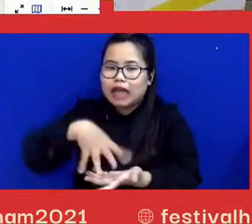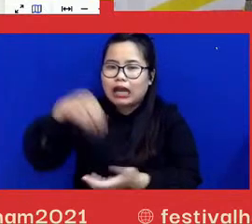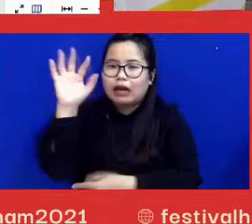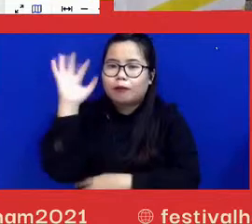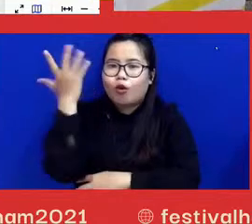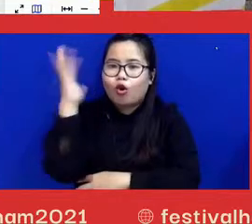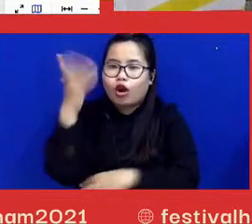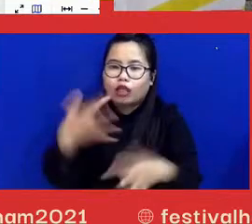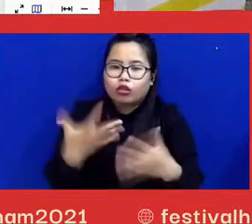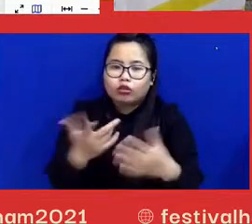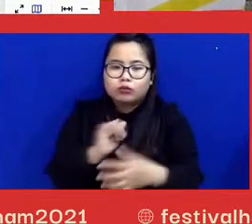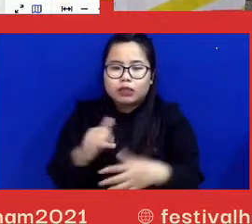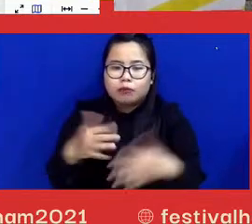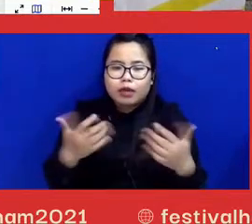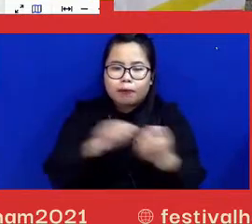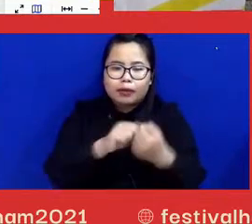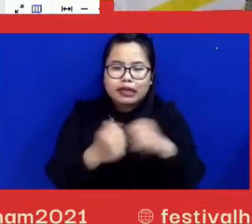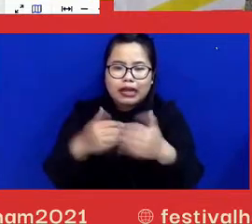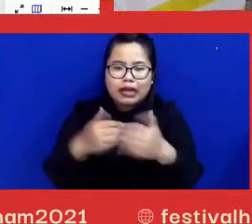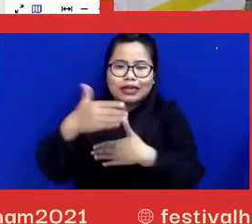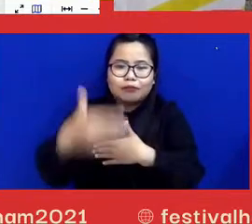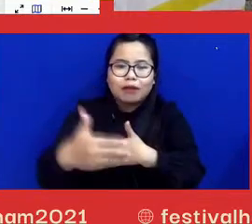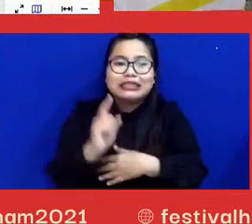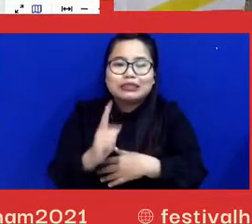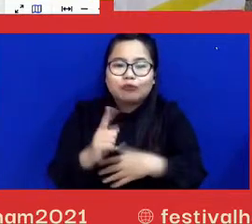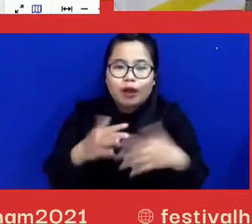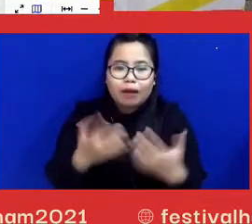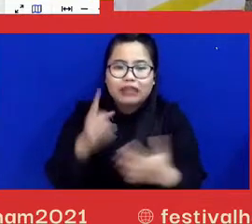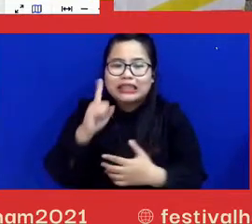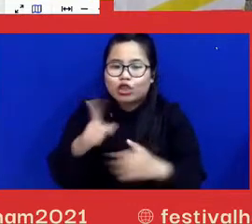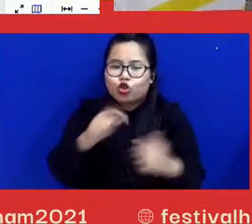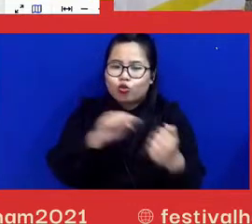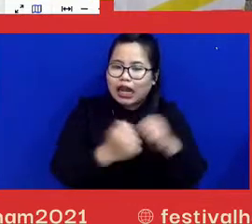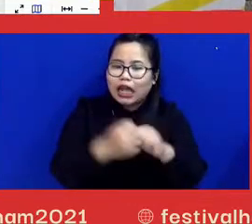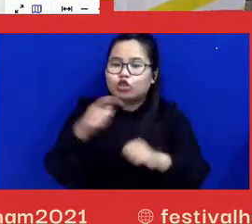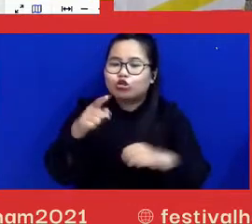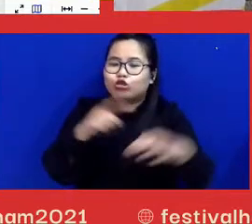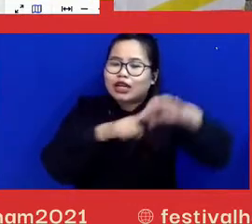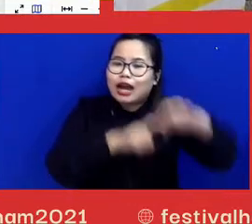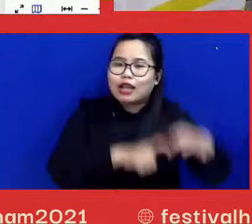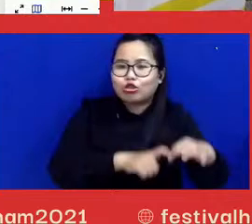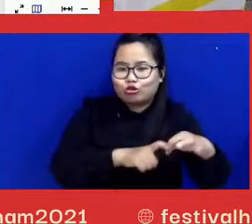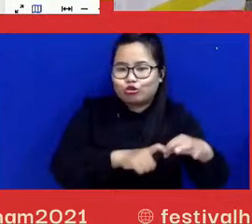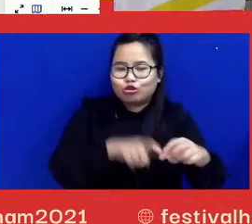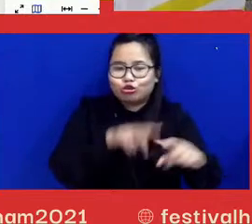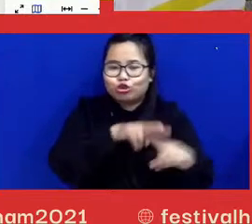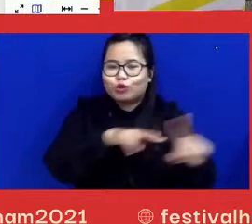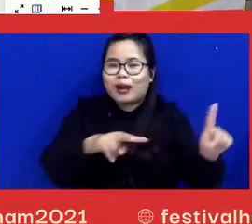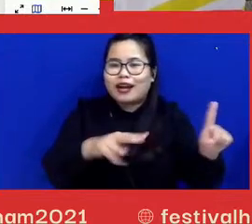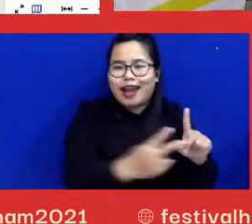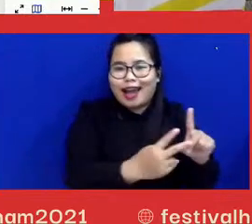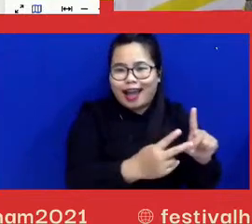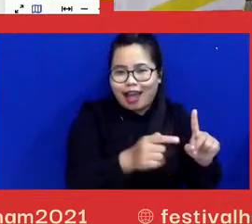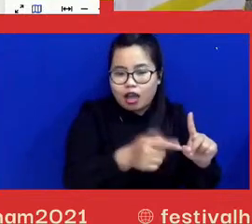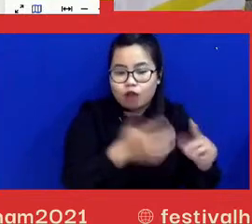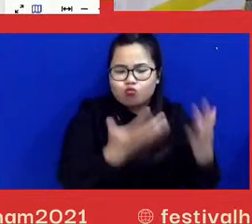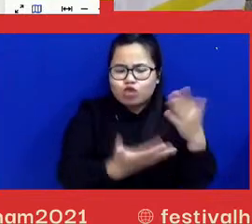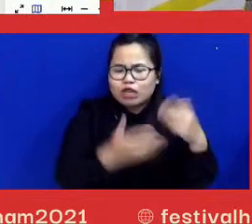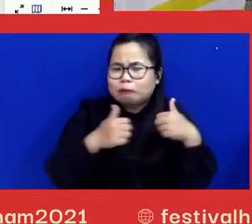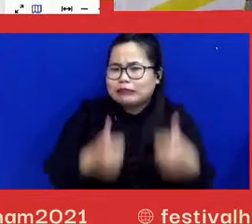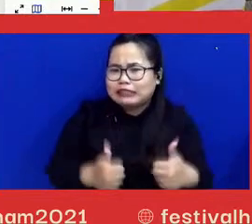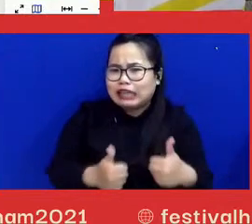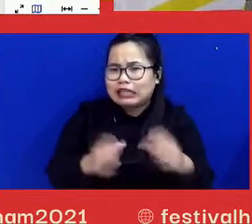gitu. Karena mungkin satu masalah itu bisa tergantung pada sudut pandangnya. Bisa saja